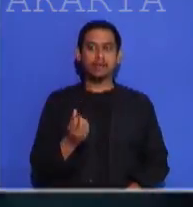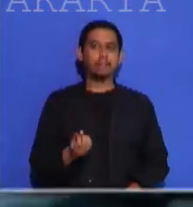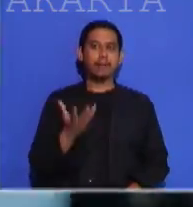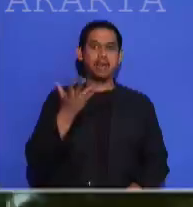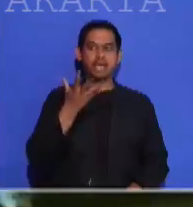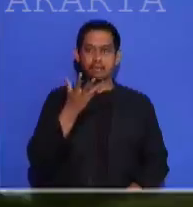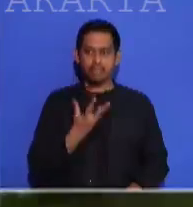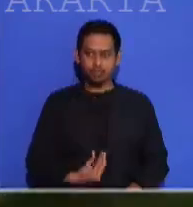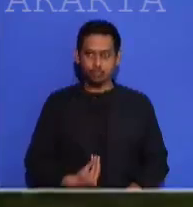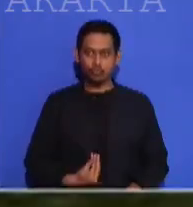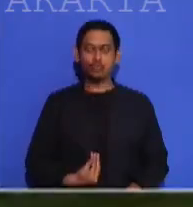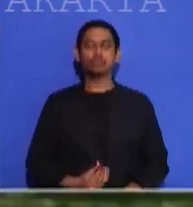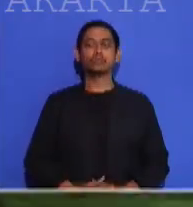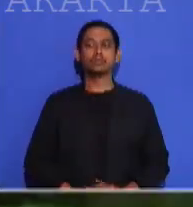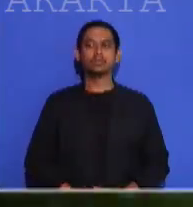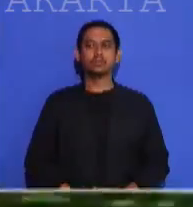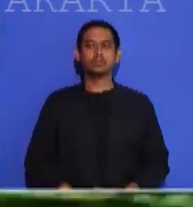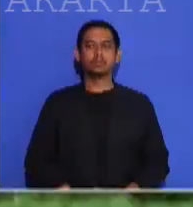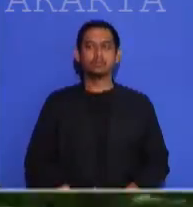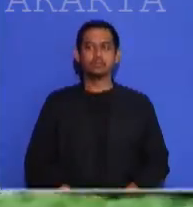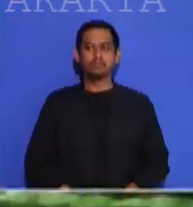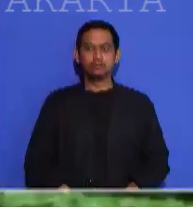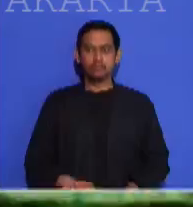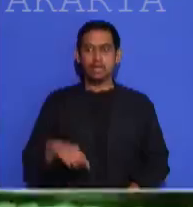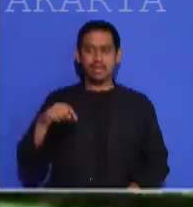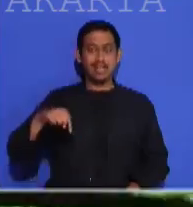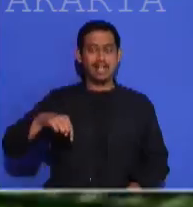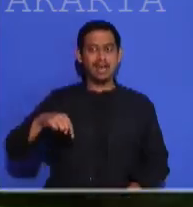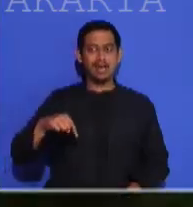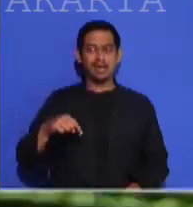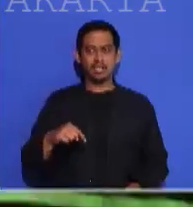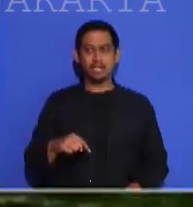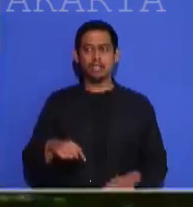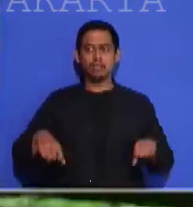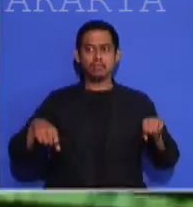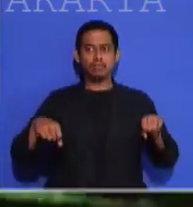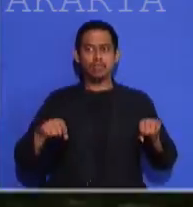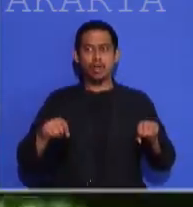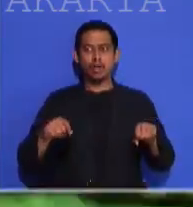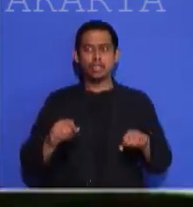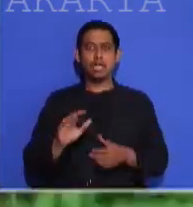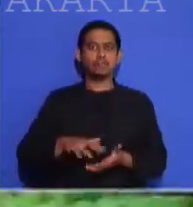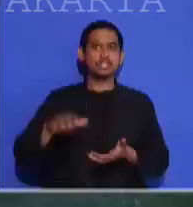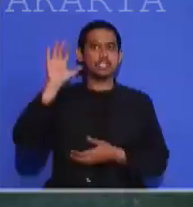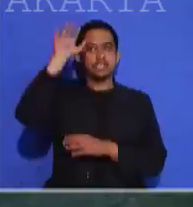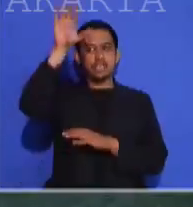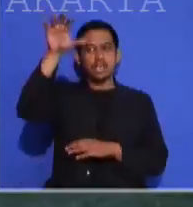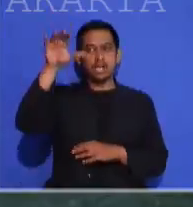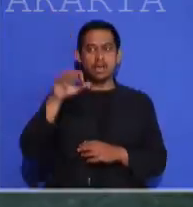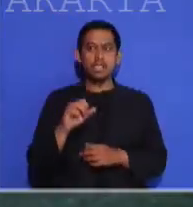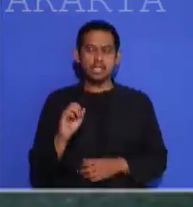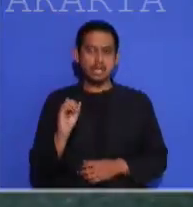melalui perjuangan para atletnya tercatat cabang para motor barongsai telah menyumbangkan emas perak